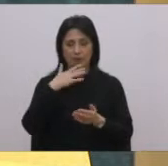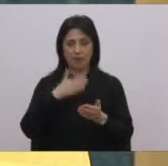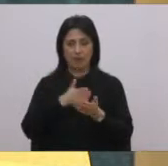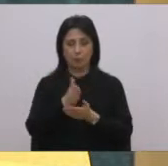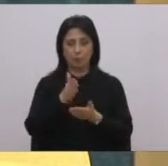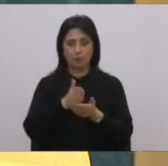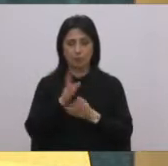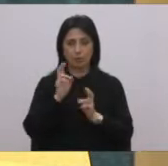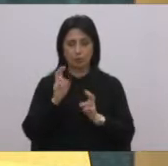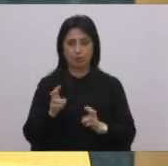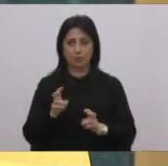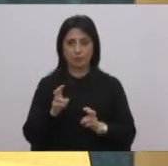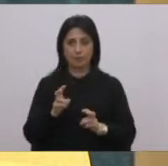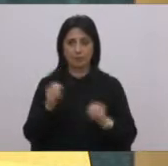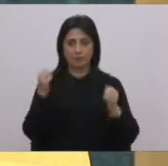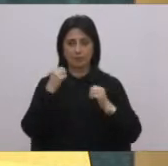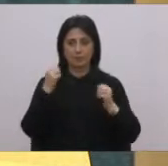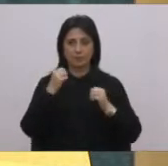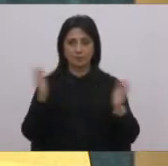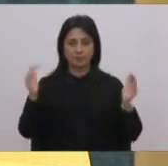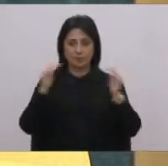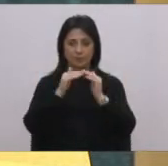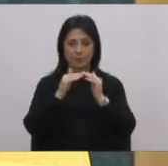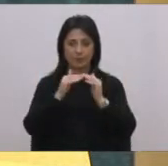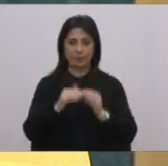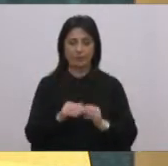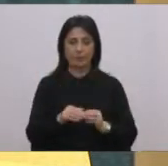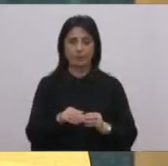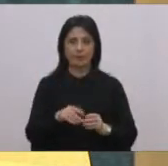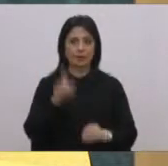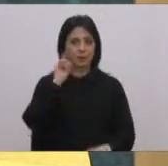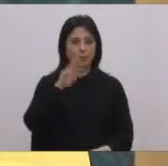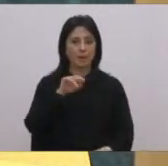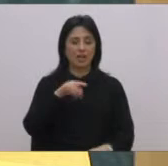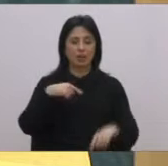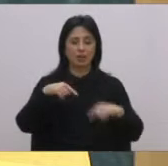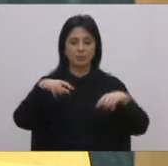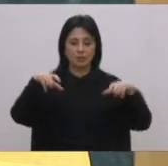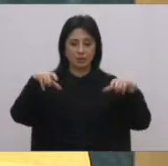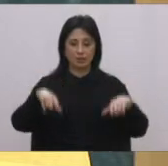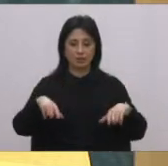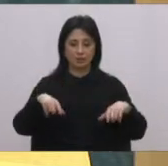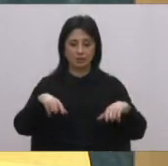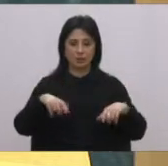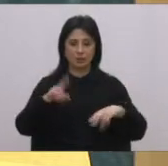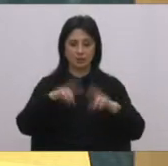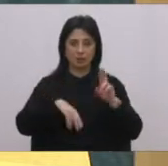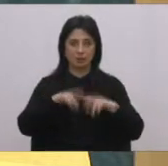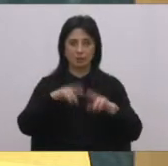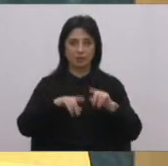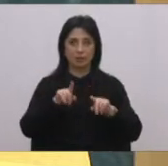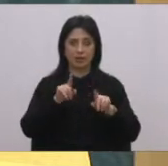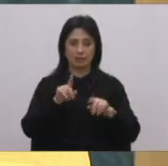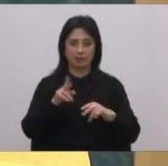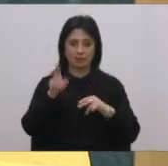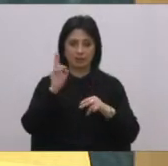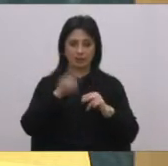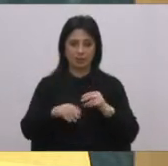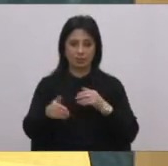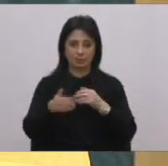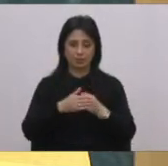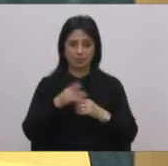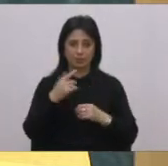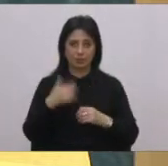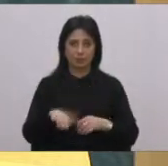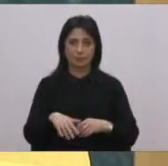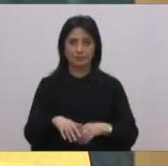მრავალფუნქციური sportului complexi, Marneului Saphekburto stadioni, მშენებლობა ასევე დასრულების ეტაპზე